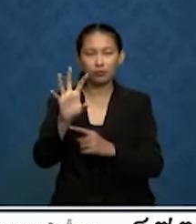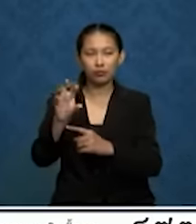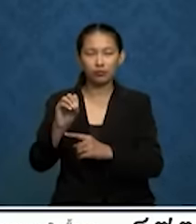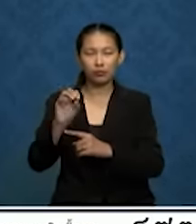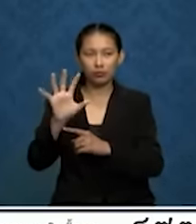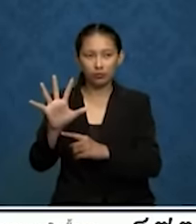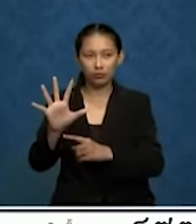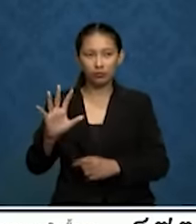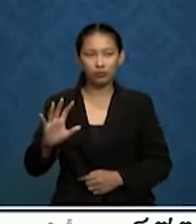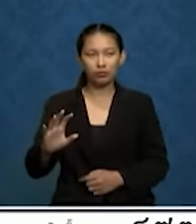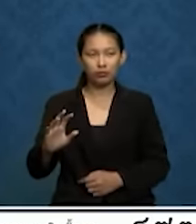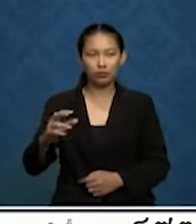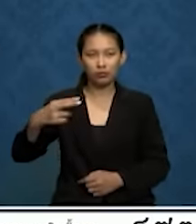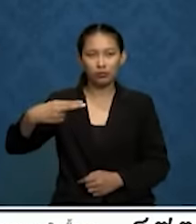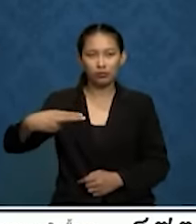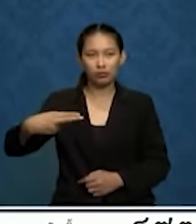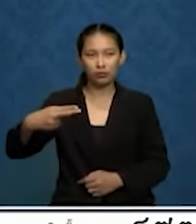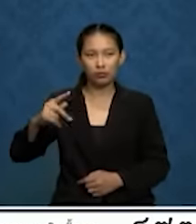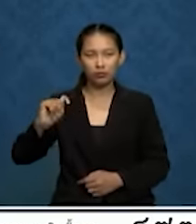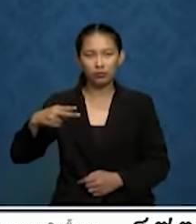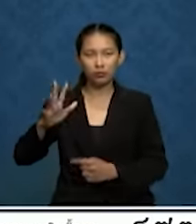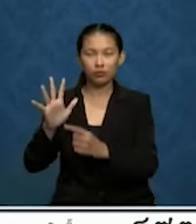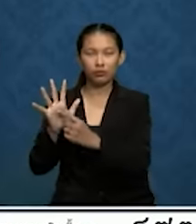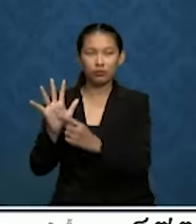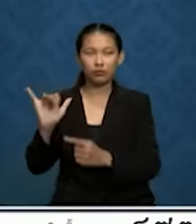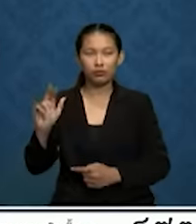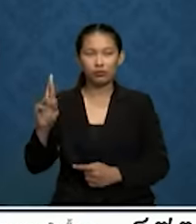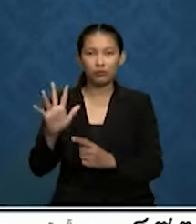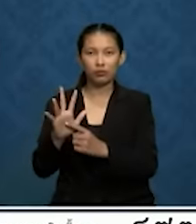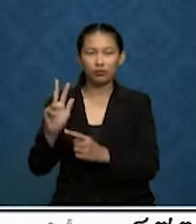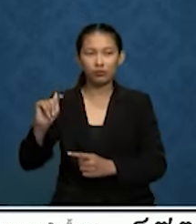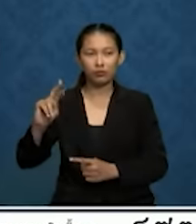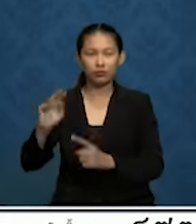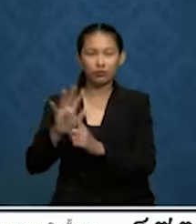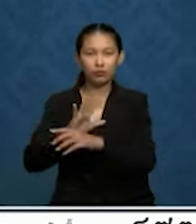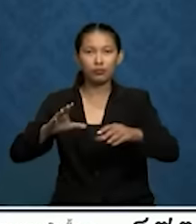455นางหทัยรัตน์เพชรพนมพร เห็นชอบค่ะ